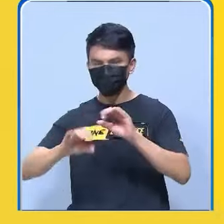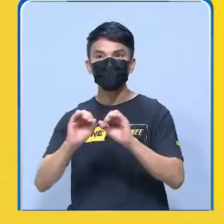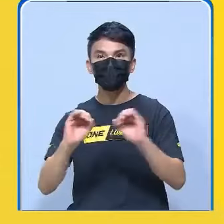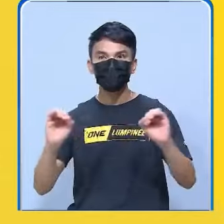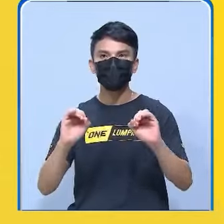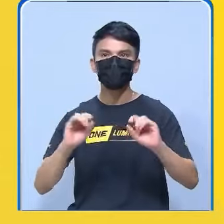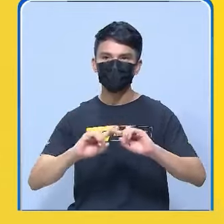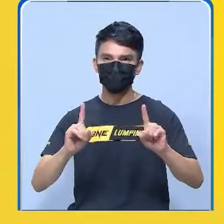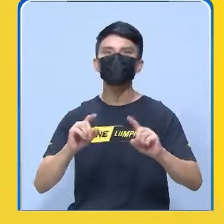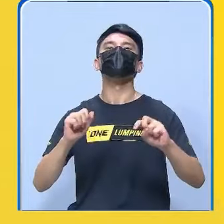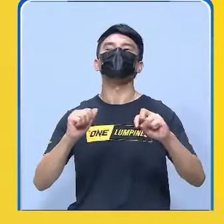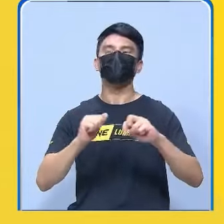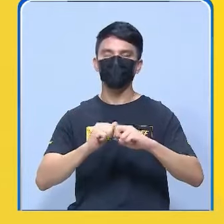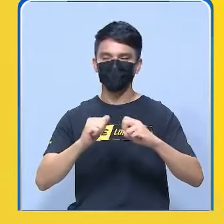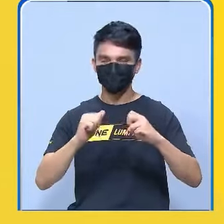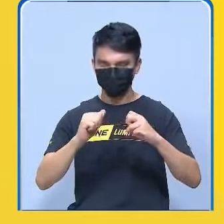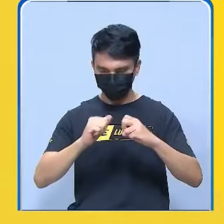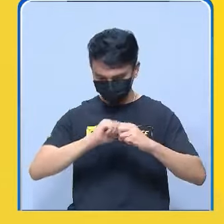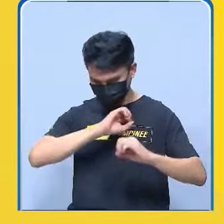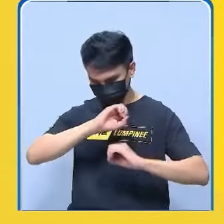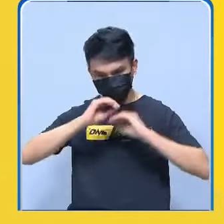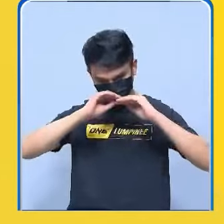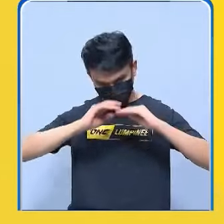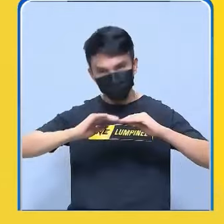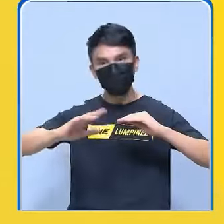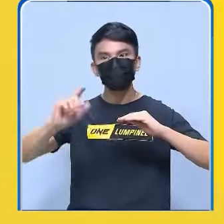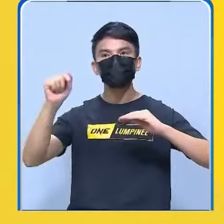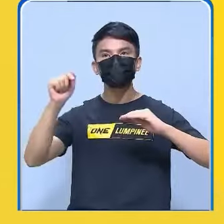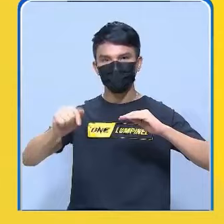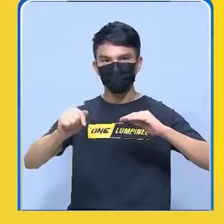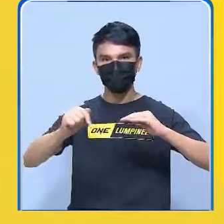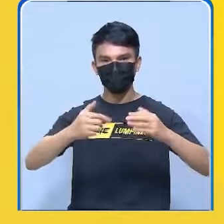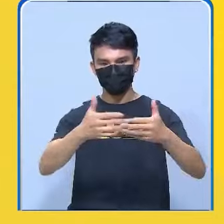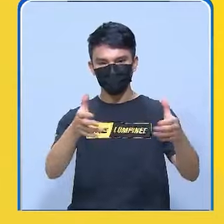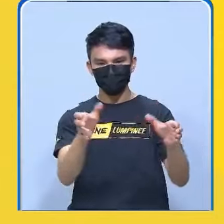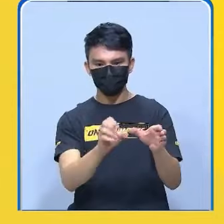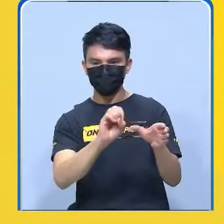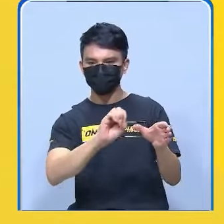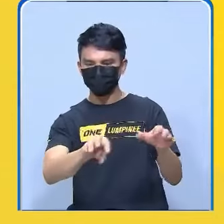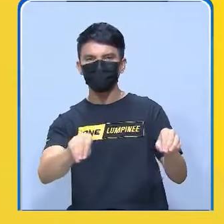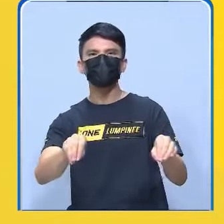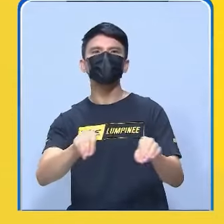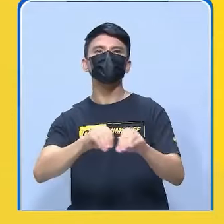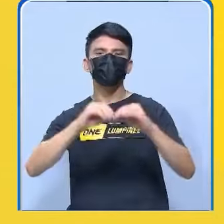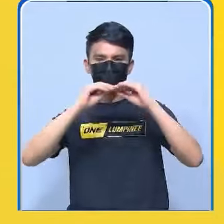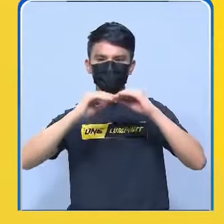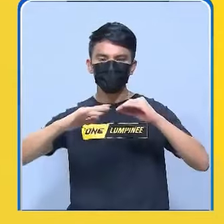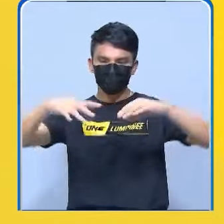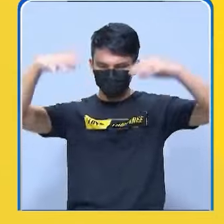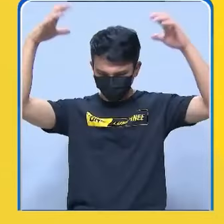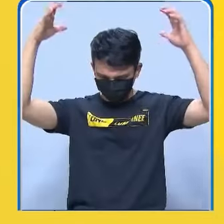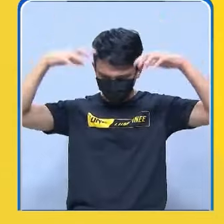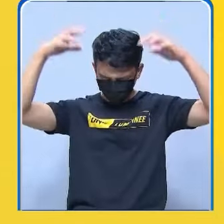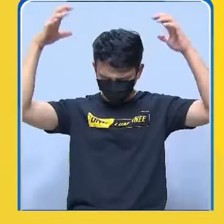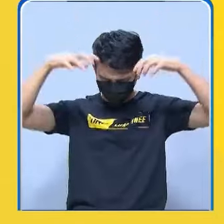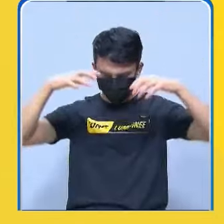งนะคะแต่มันเกิดจากการทิ้งขยะบริเวณชายหาดหรือทิ้งไม่ลงถังบริเวณใกล้ทะเลพอฝนตกปุ๊บ